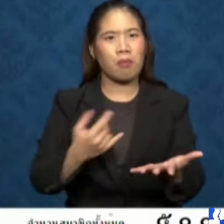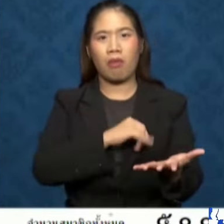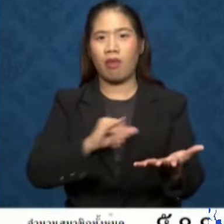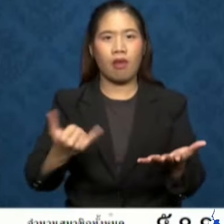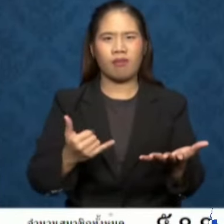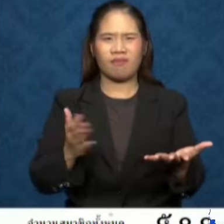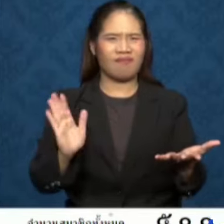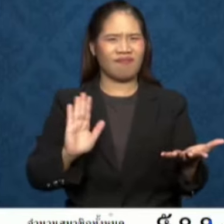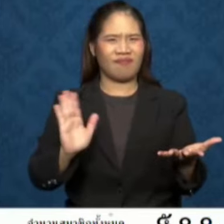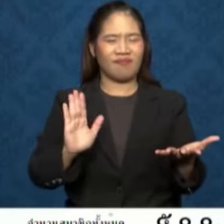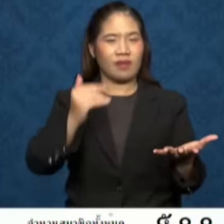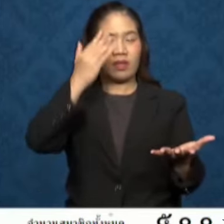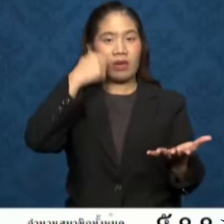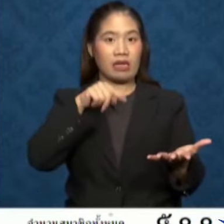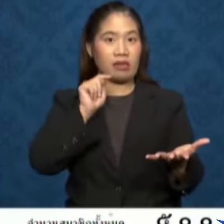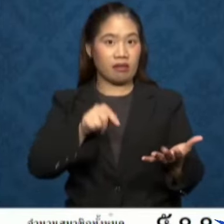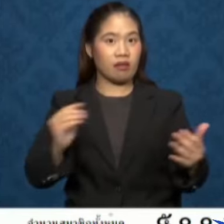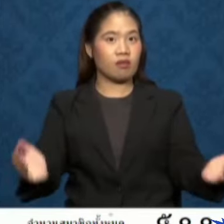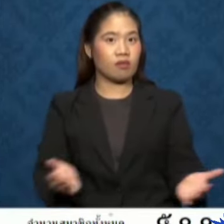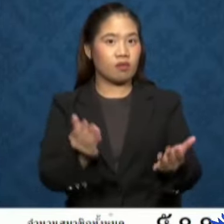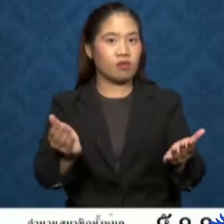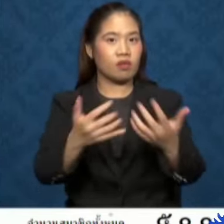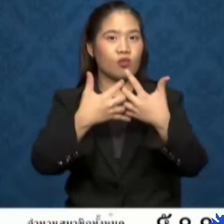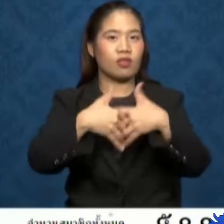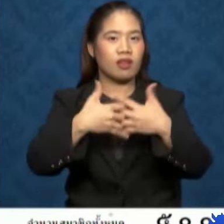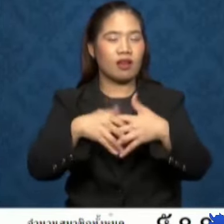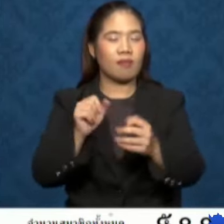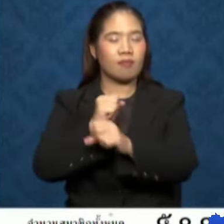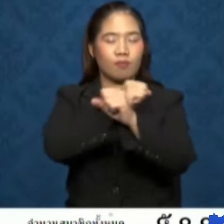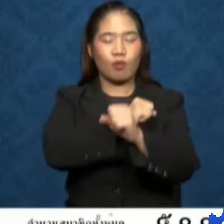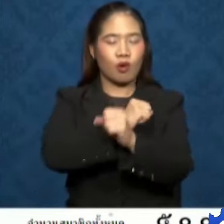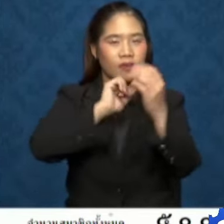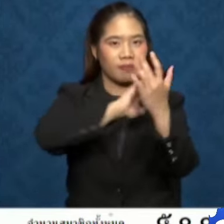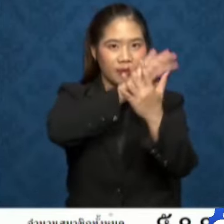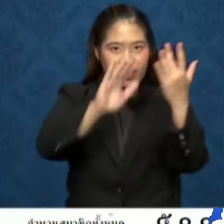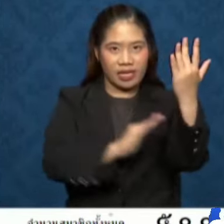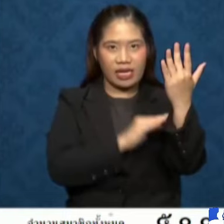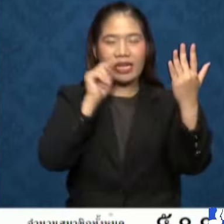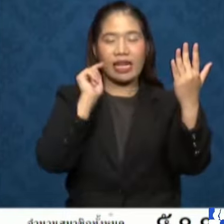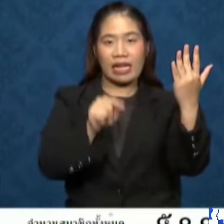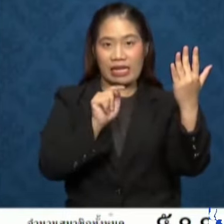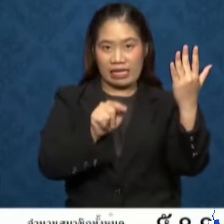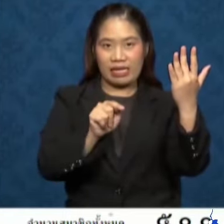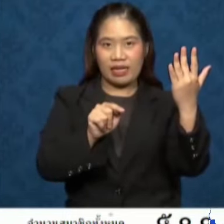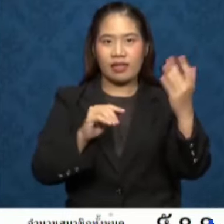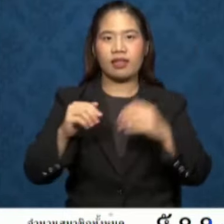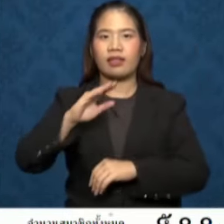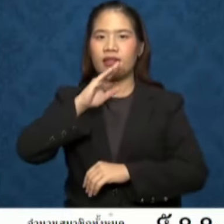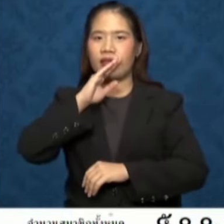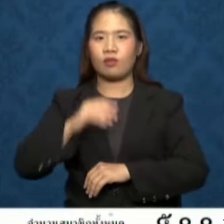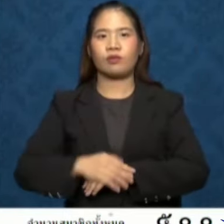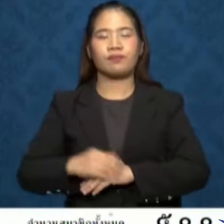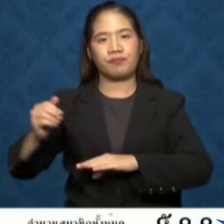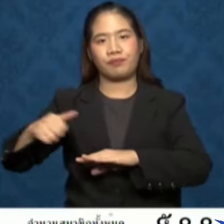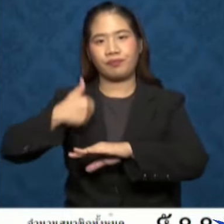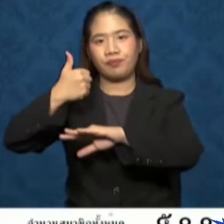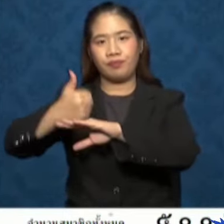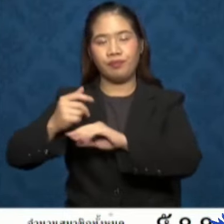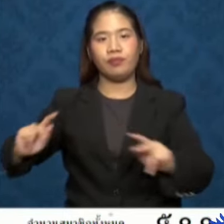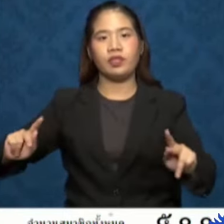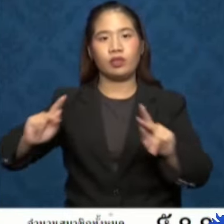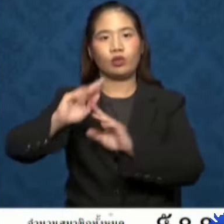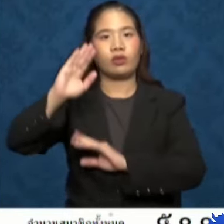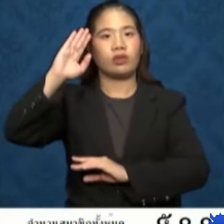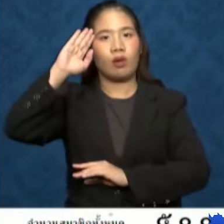นี่แหละครับการส่งเสริมอุตสาหกรรมการป้องกันประเทศเรื่องนี้นายสุทินในฐานะรัฐมนตรีว่าการกระทรวงกลาโหมจะไม่รู้ไม่ได้